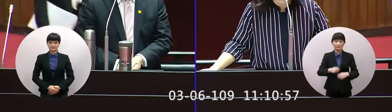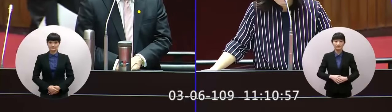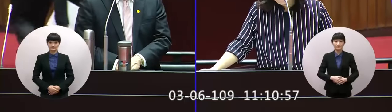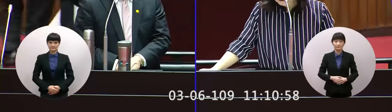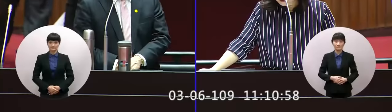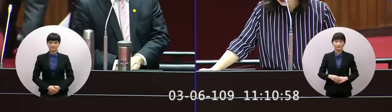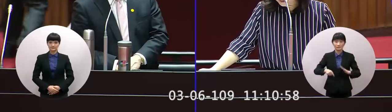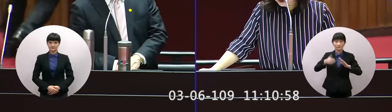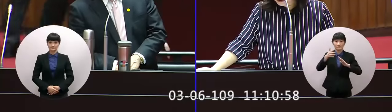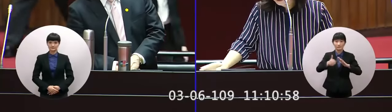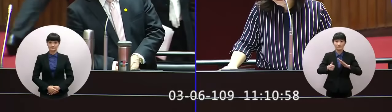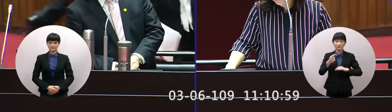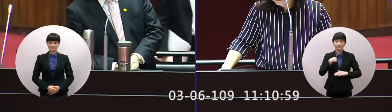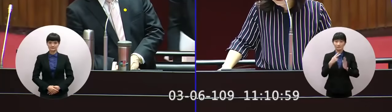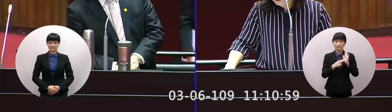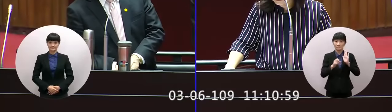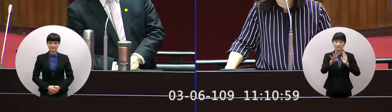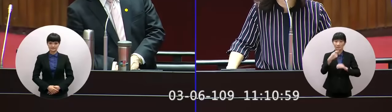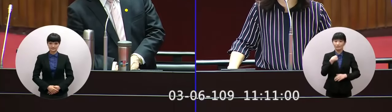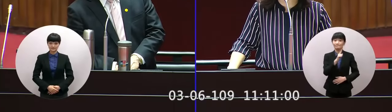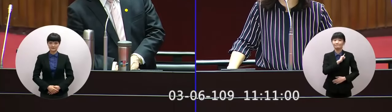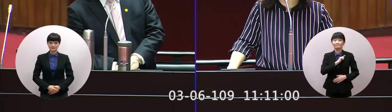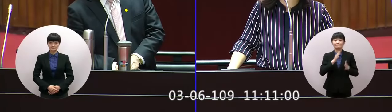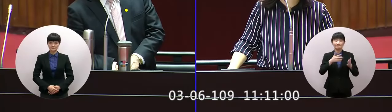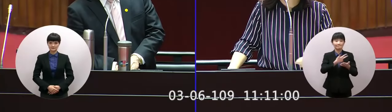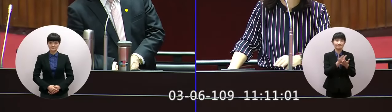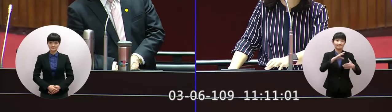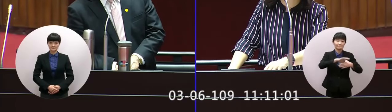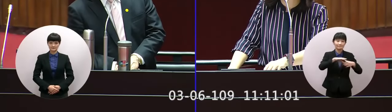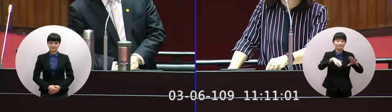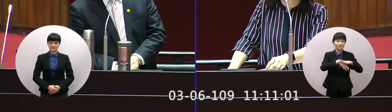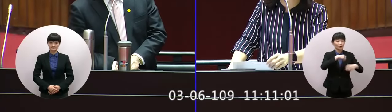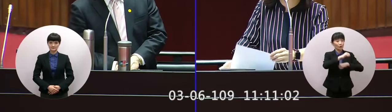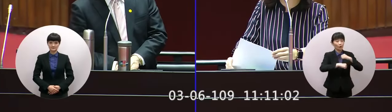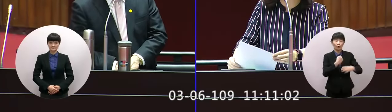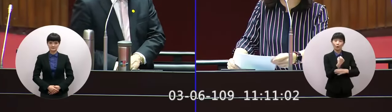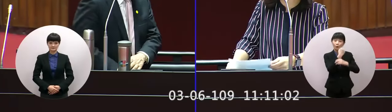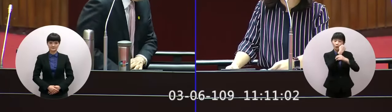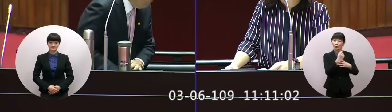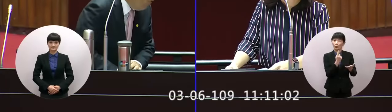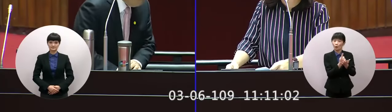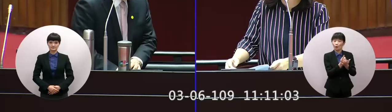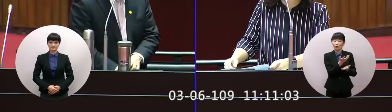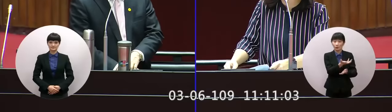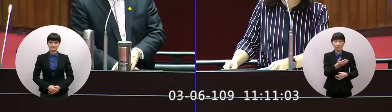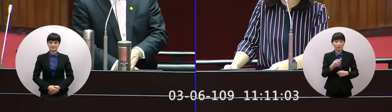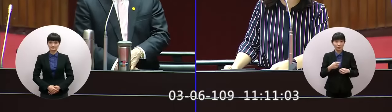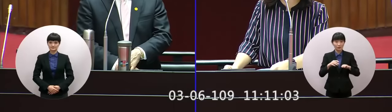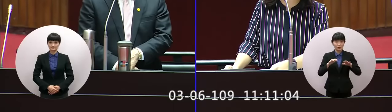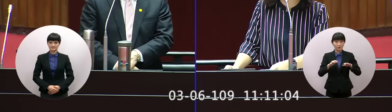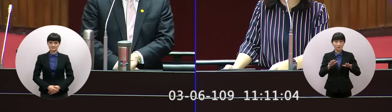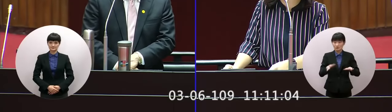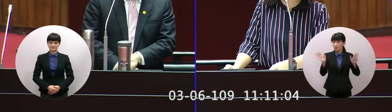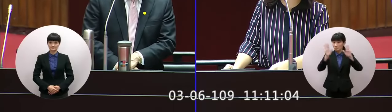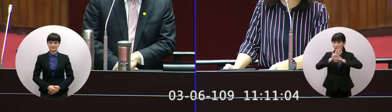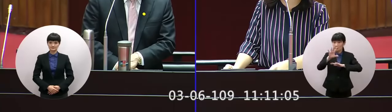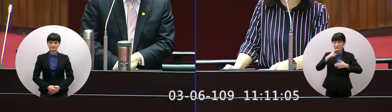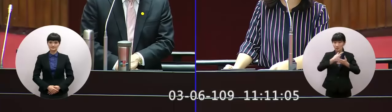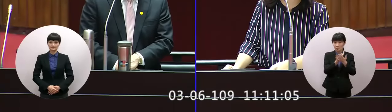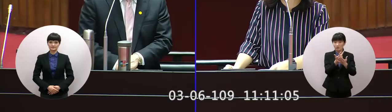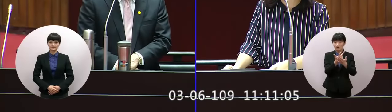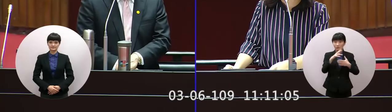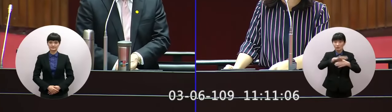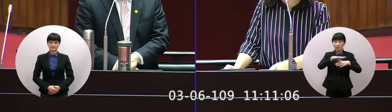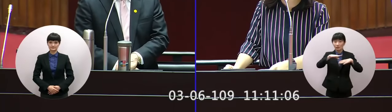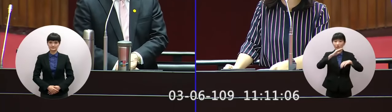了，院长。我必须说，我自己本身对艺文也是很支持，包括今天晚上，其实有个艺文活动没有取消，我都会继